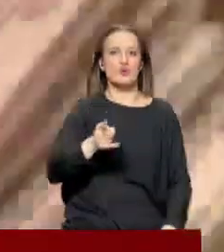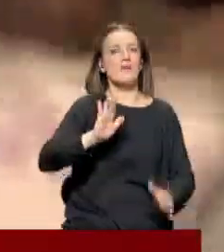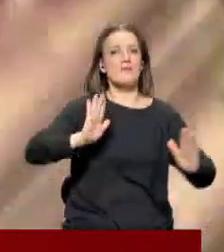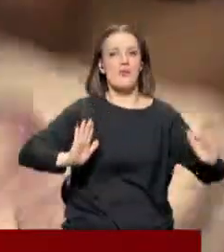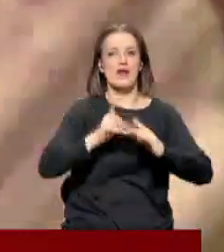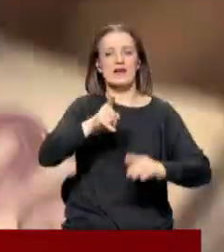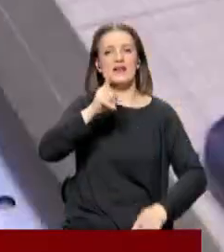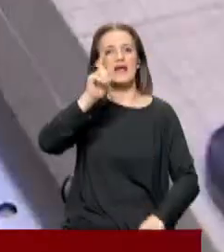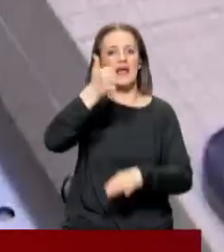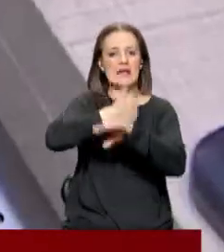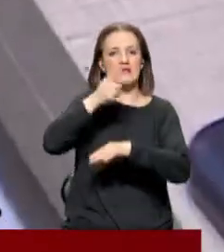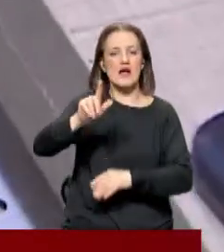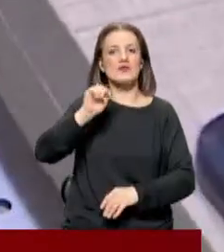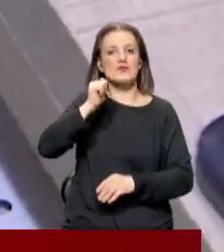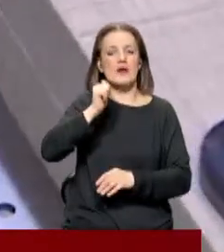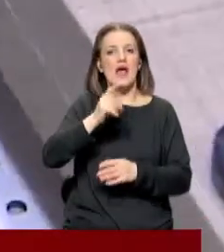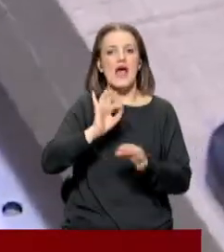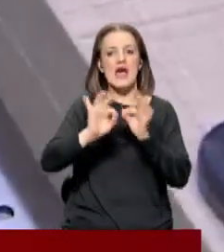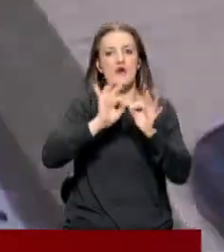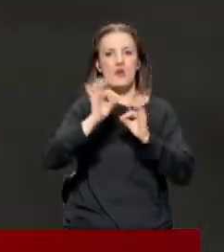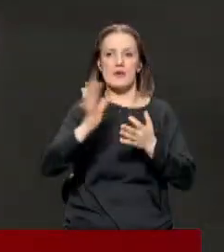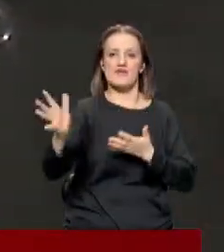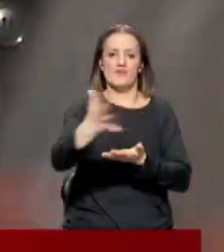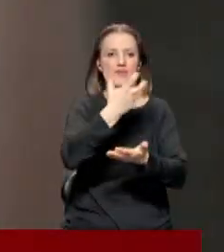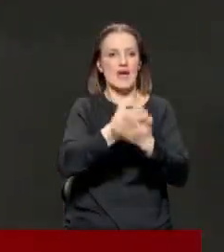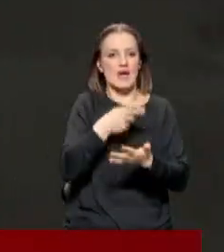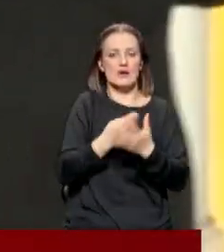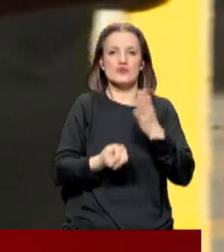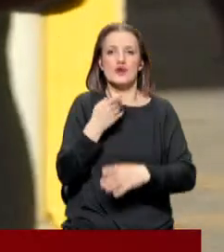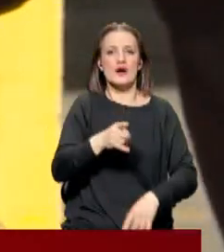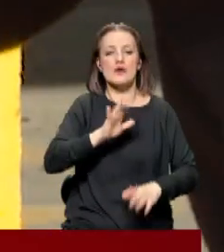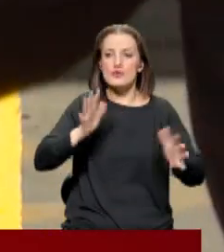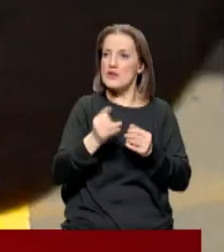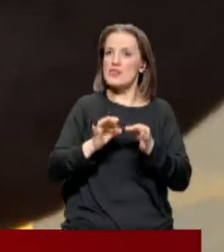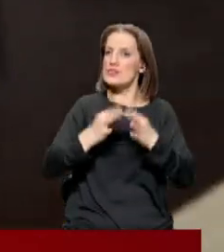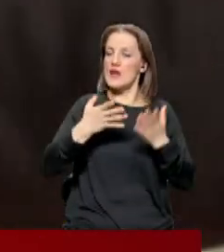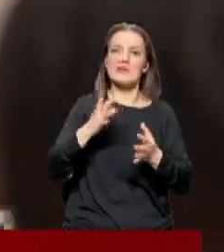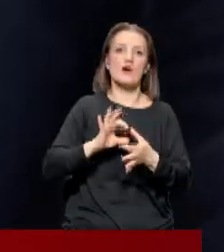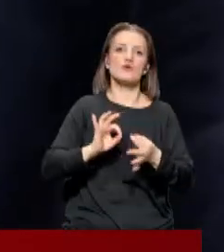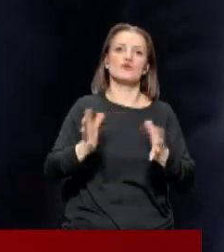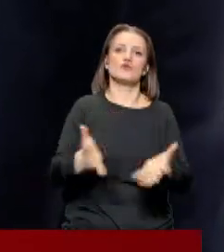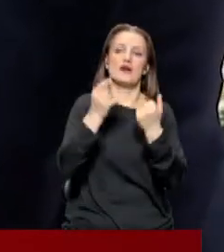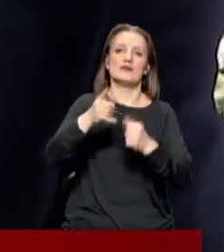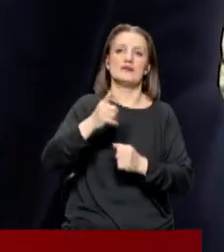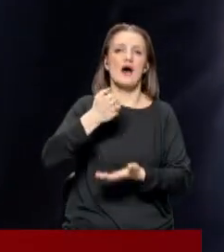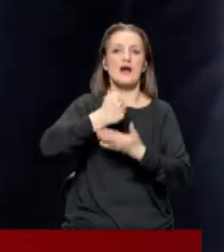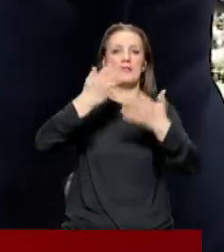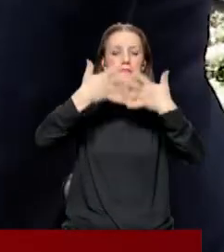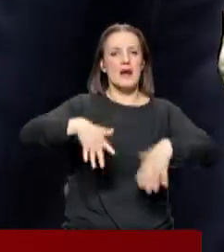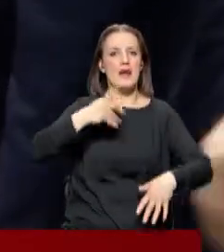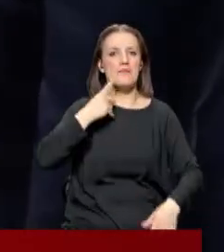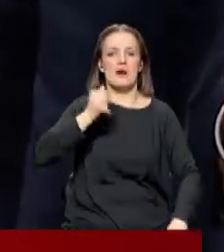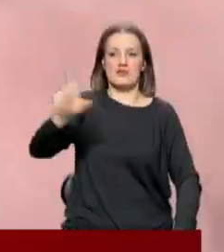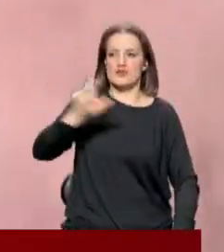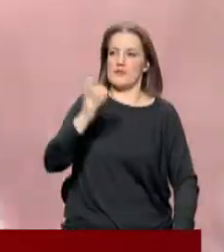iktidarın gündeme getirmediği ekonomik verileri ortaya koydu. Kurtulan ne, neyi kurtardınız diye sordu. Hazine ve Maliye Bakanı'ndan